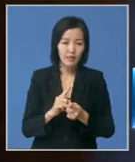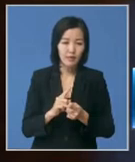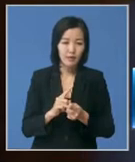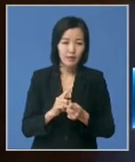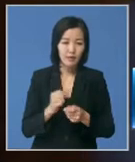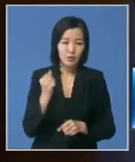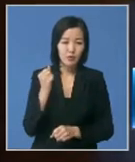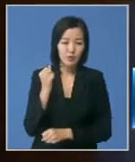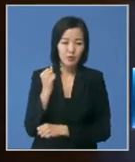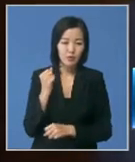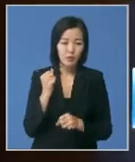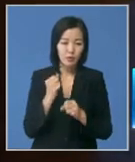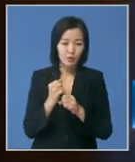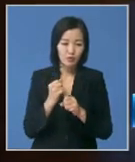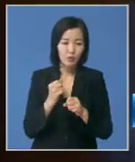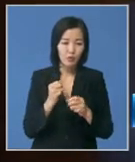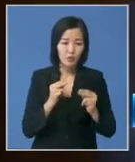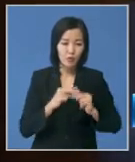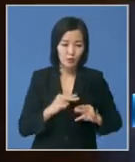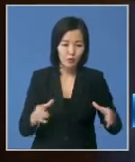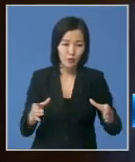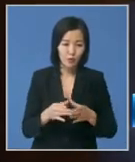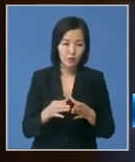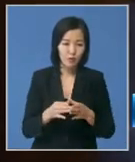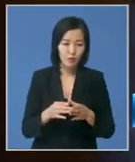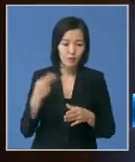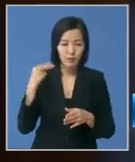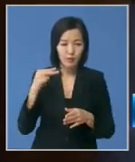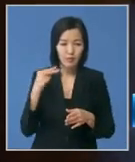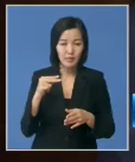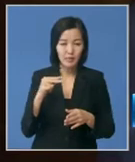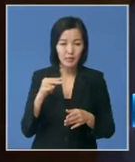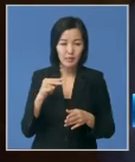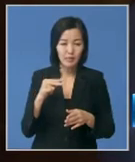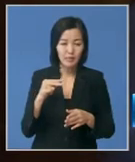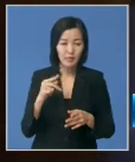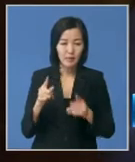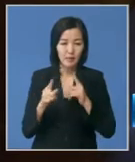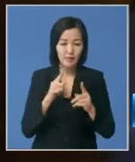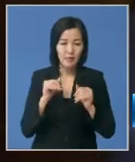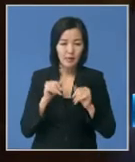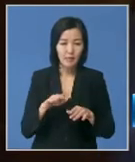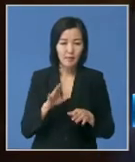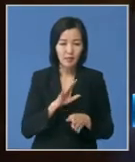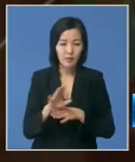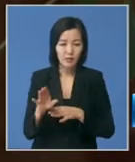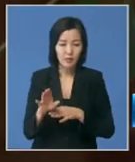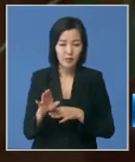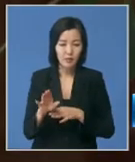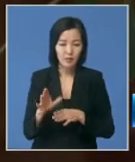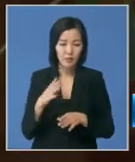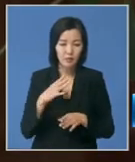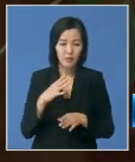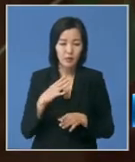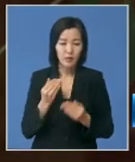жұмысшы тобының мүшесі болдым. Ана президенттің өкілеттігін парламентке беру, үкіметке беру мәселесін қарастырды. Мен